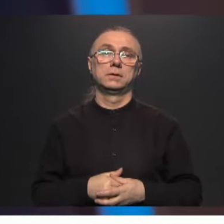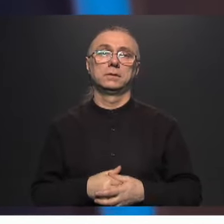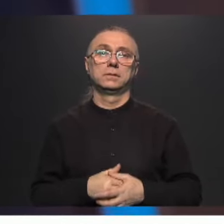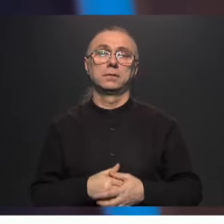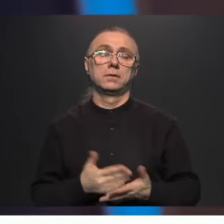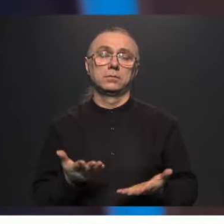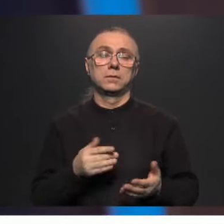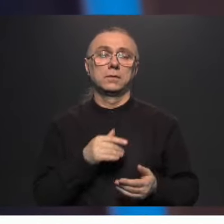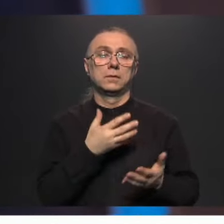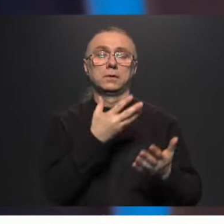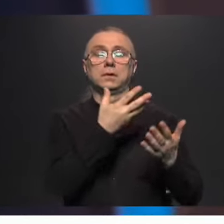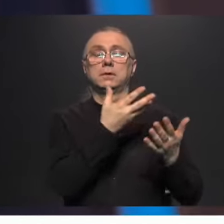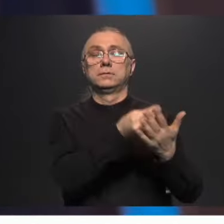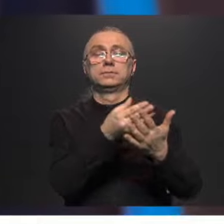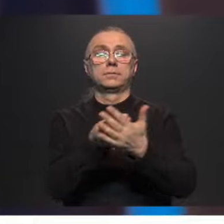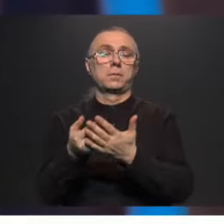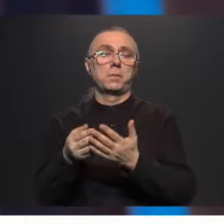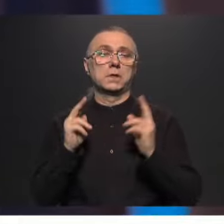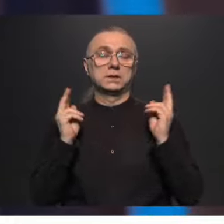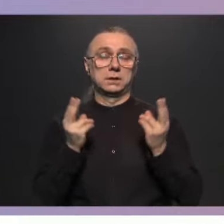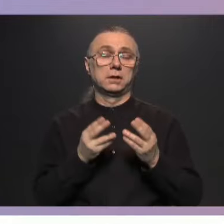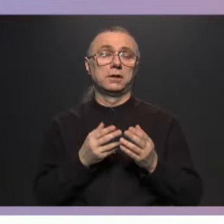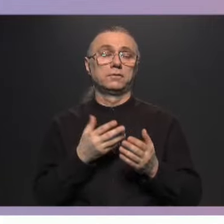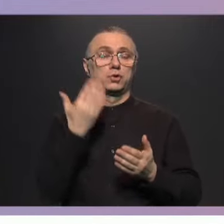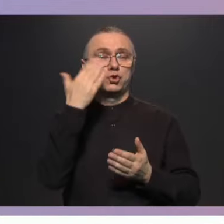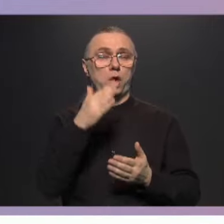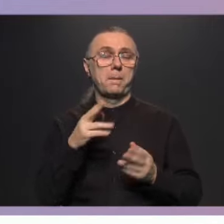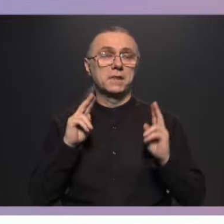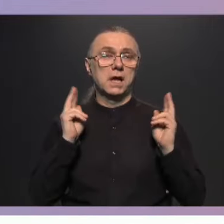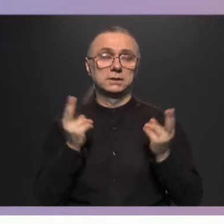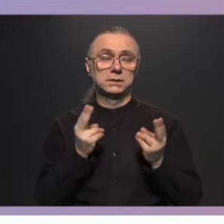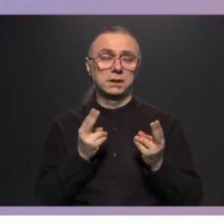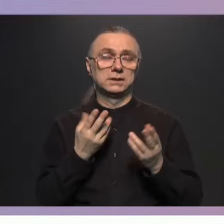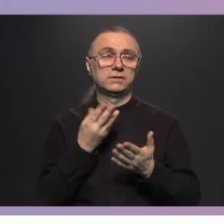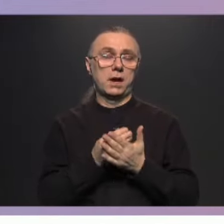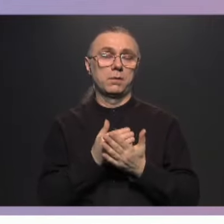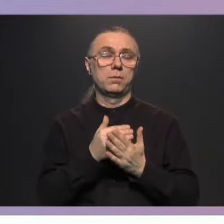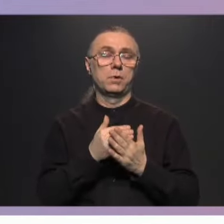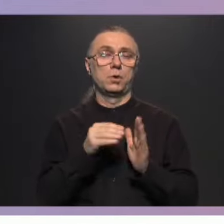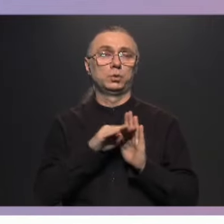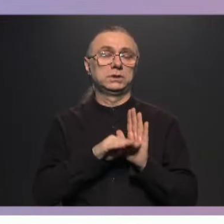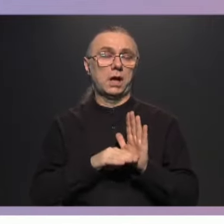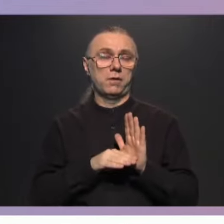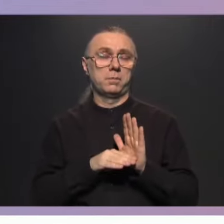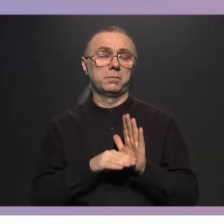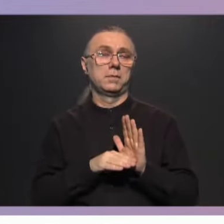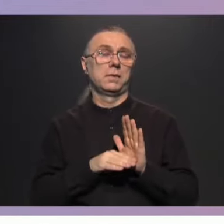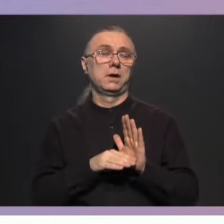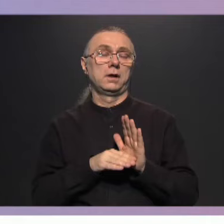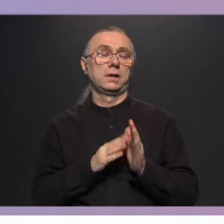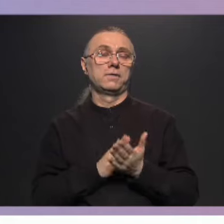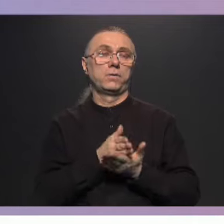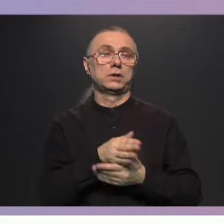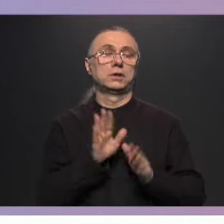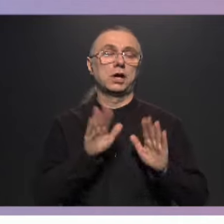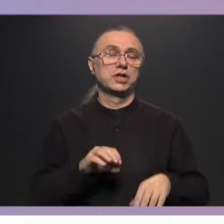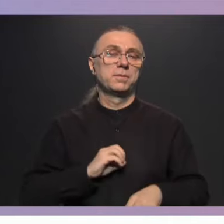чужой монастырь со своим уставом не ходят даже епископы. А уж я там, бедный иеромонах, мне-то куда.